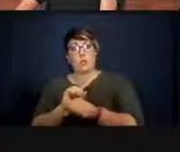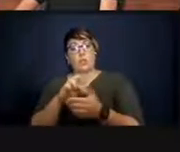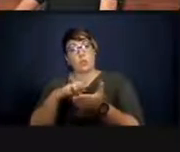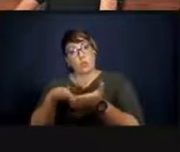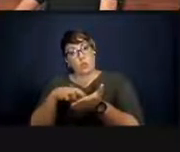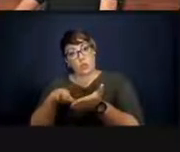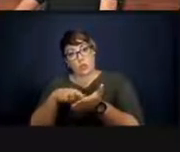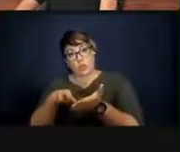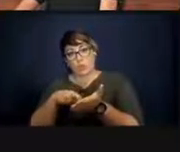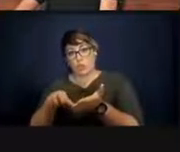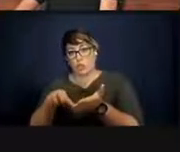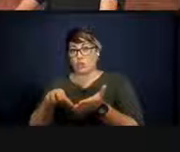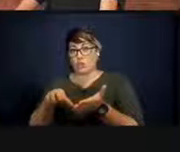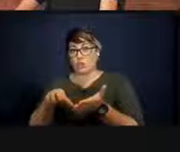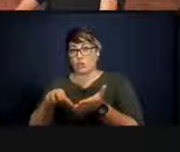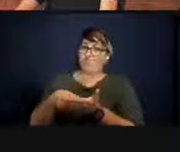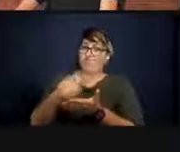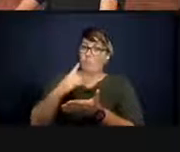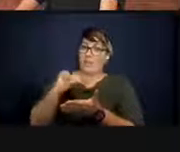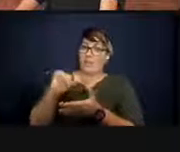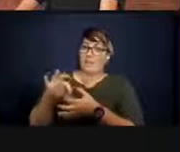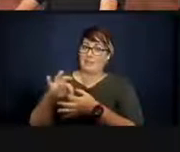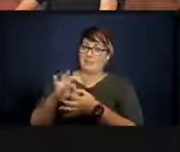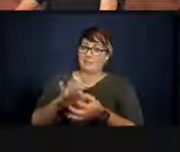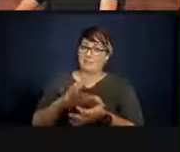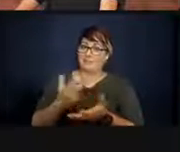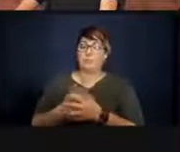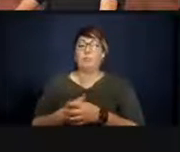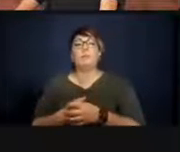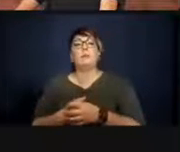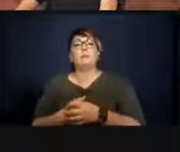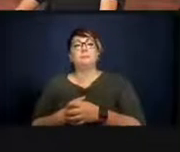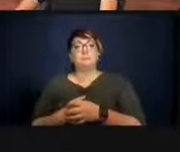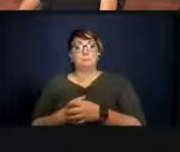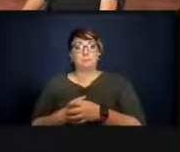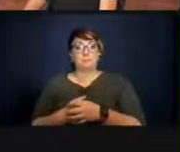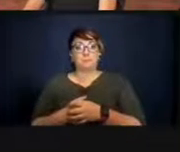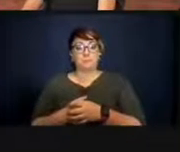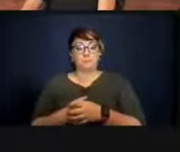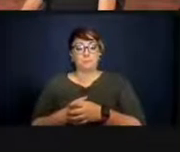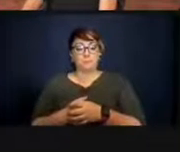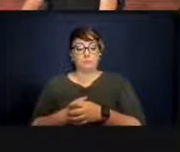التالي لاستكمال هذه المبادرة وهذا المشروع. إذا